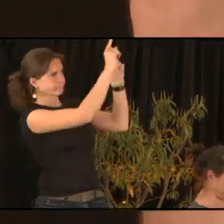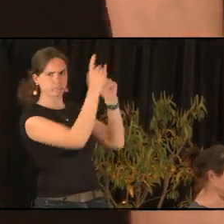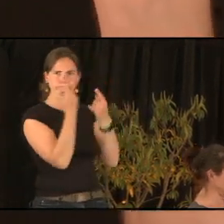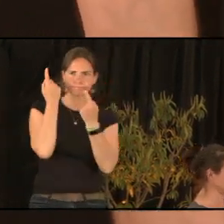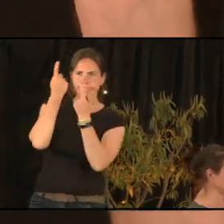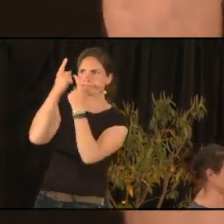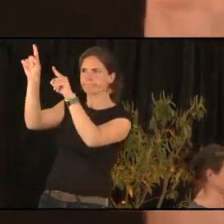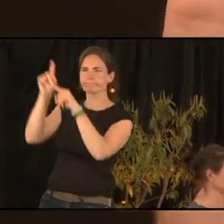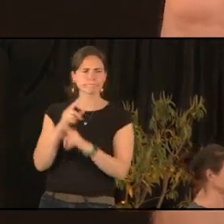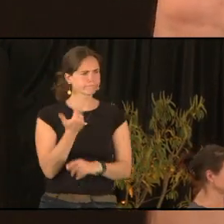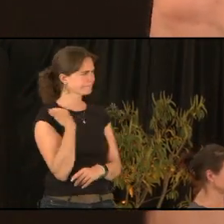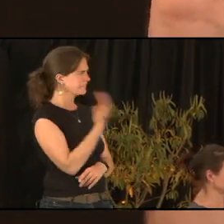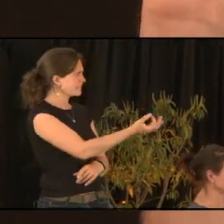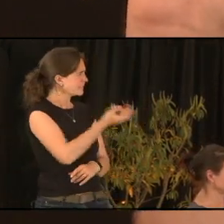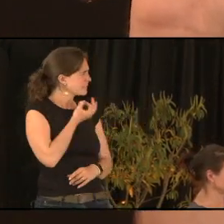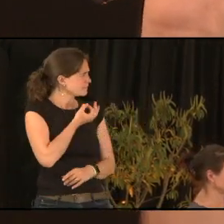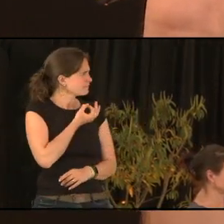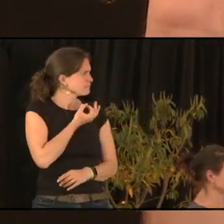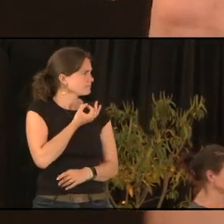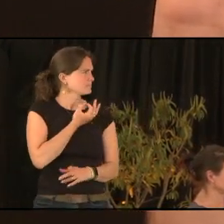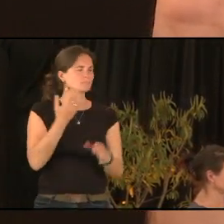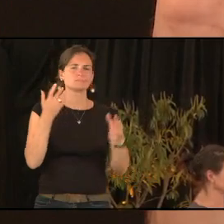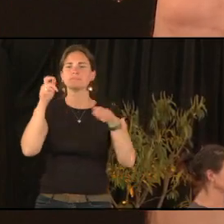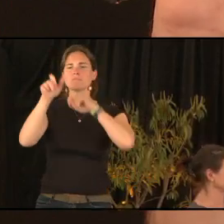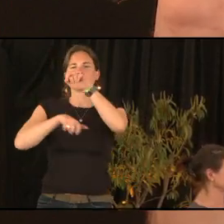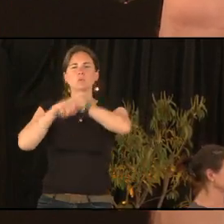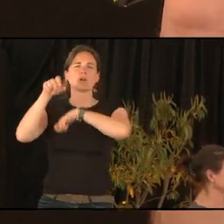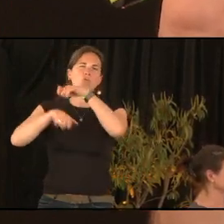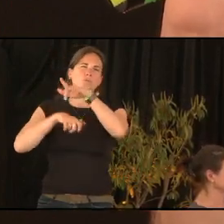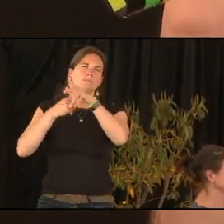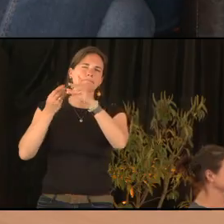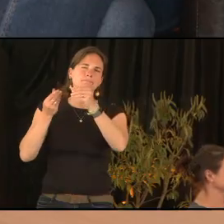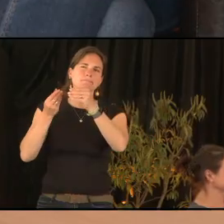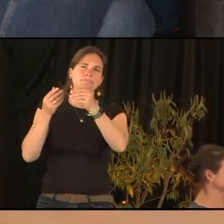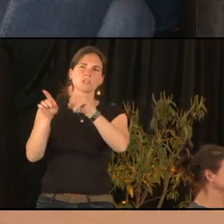tout ça, que j'apprécie beaucoup par ailleurs, mais j'avais vraiment